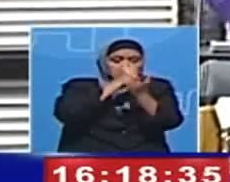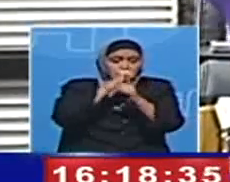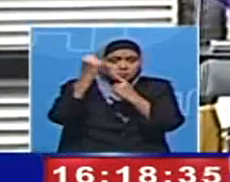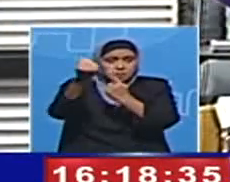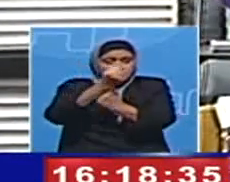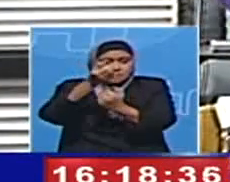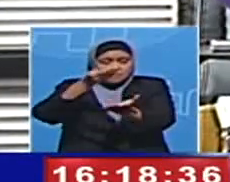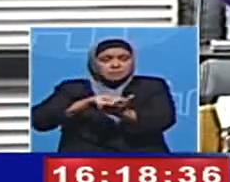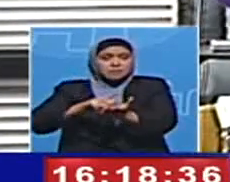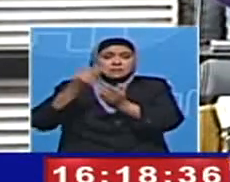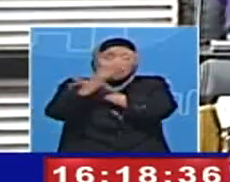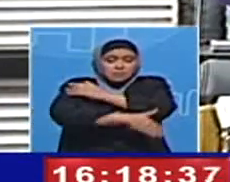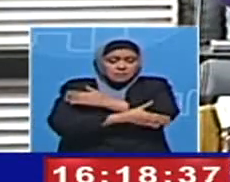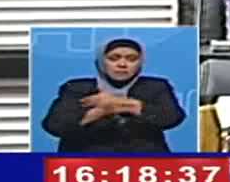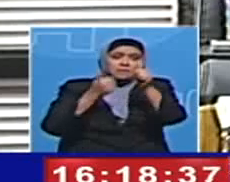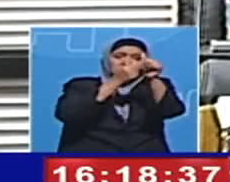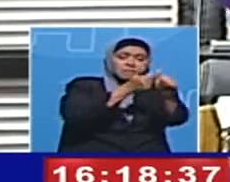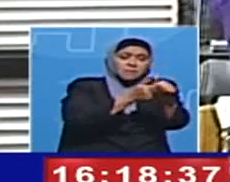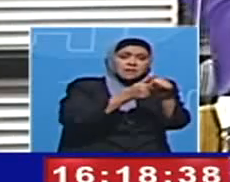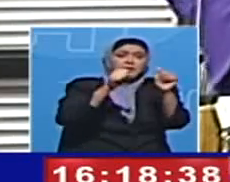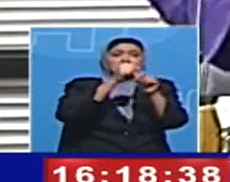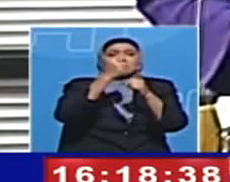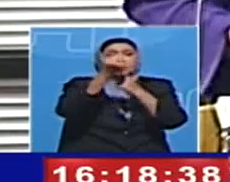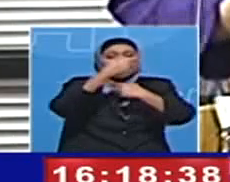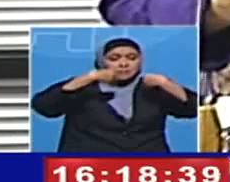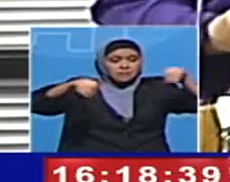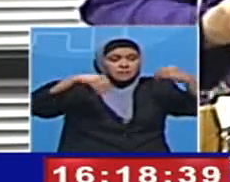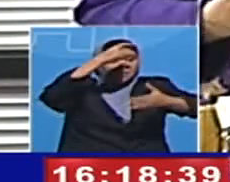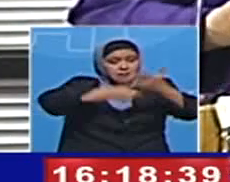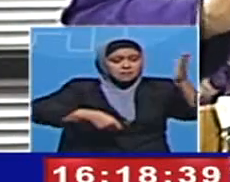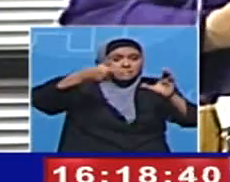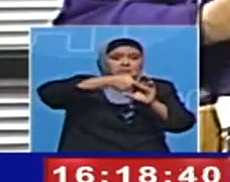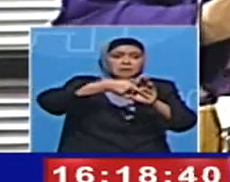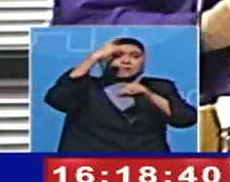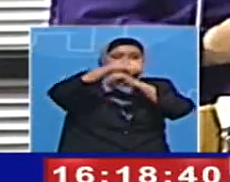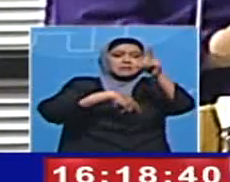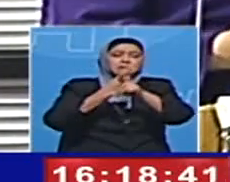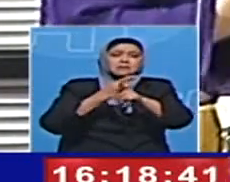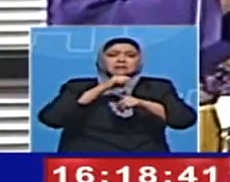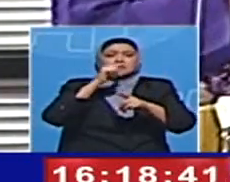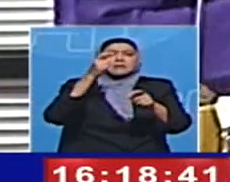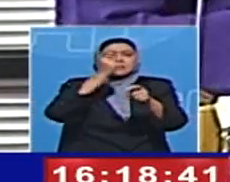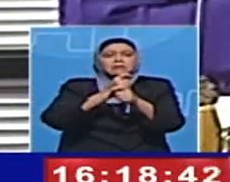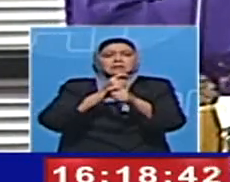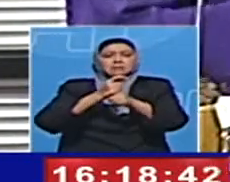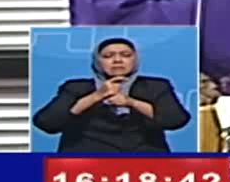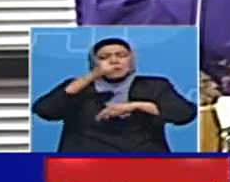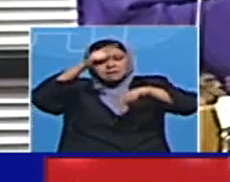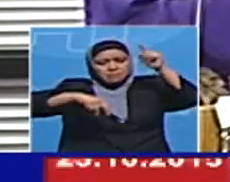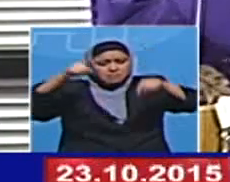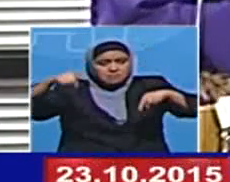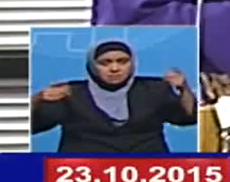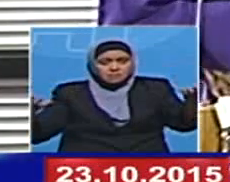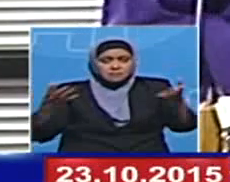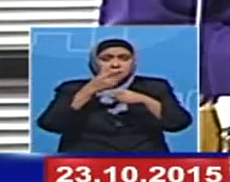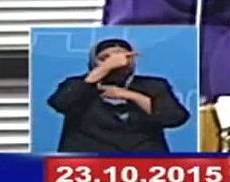berdasarkan perkembangan harga minyak dunia yang tidak menentu Seperti yang saya sampaikan tadi tetapi disebabkan